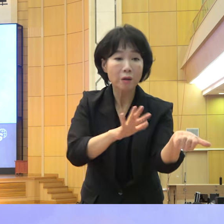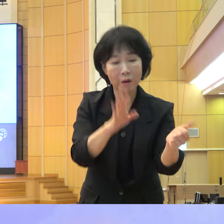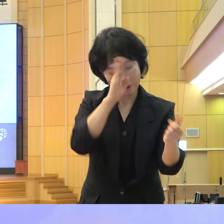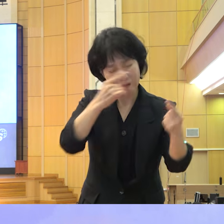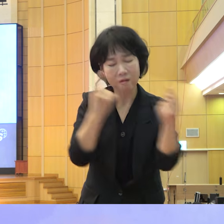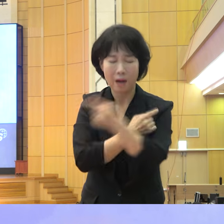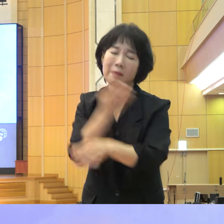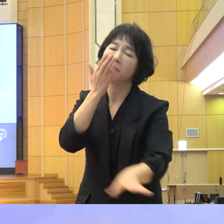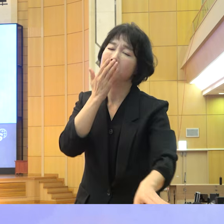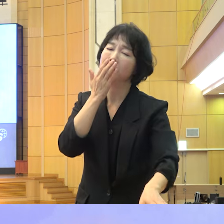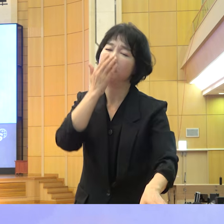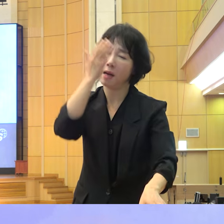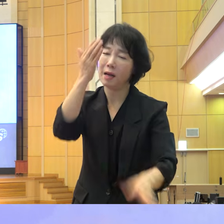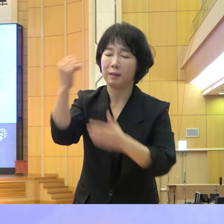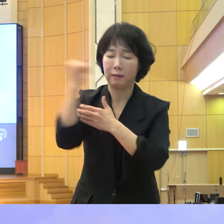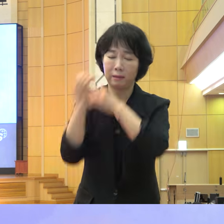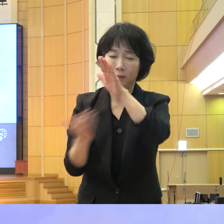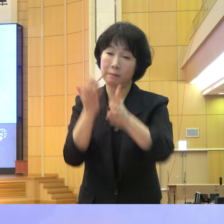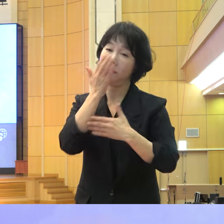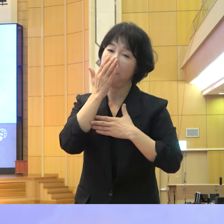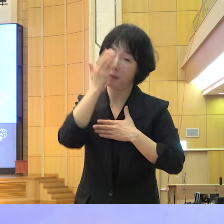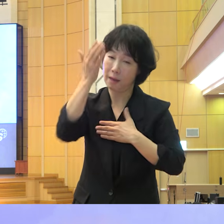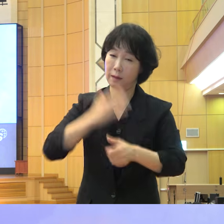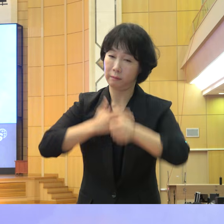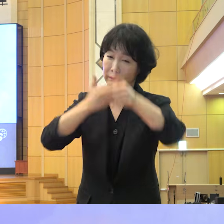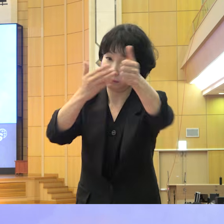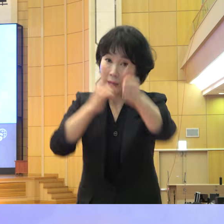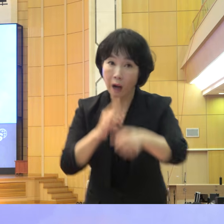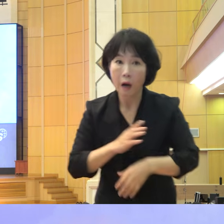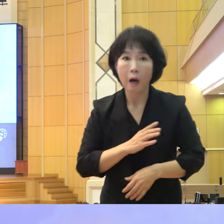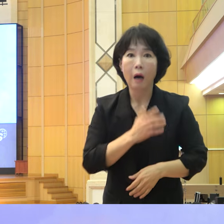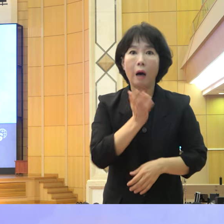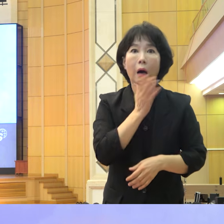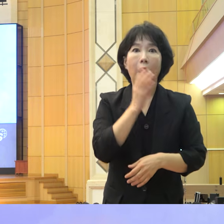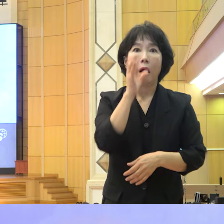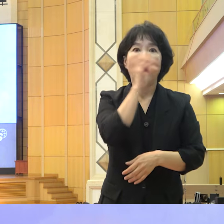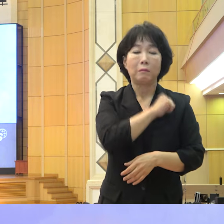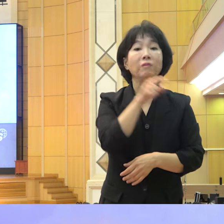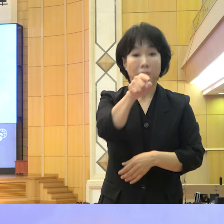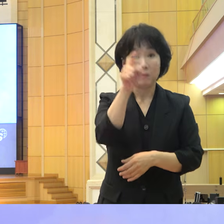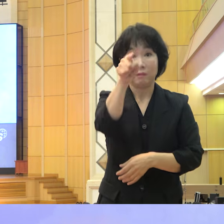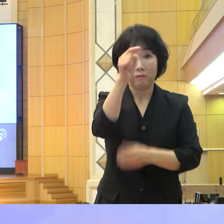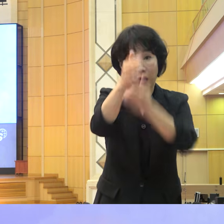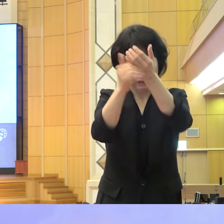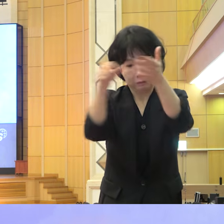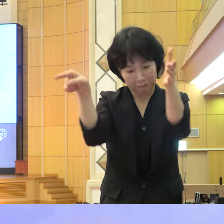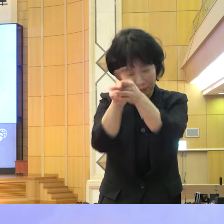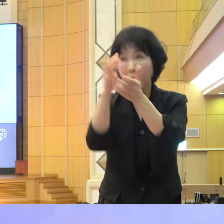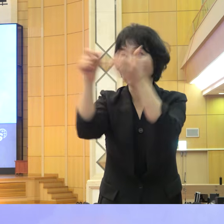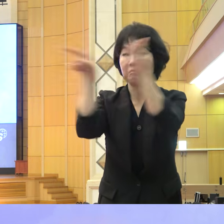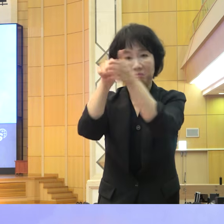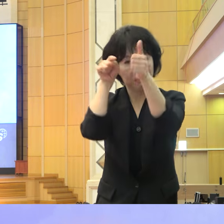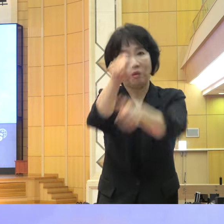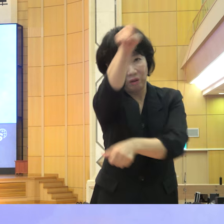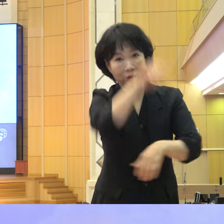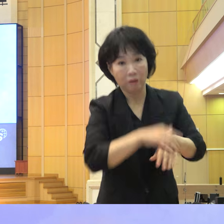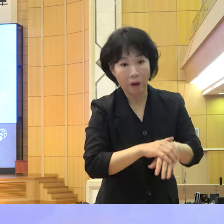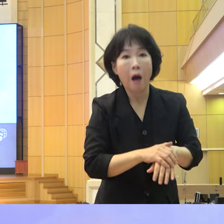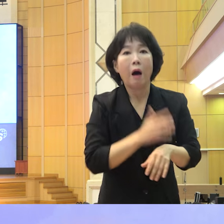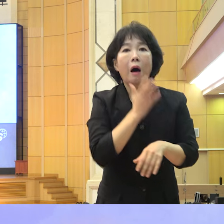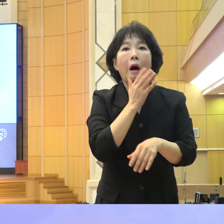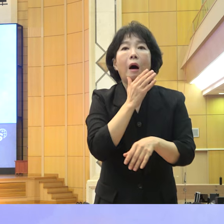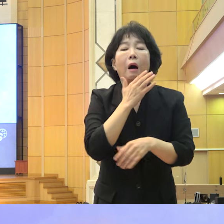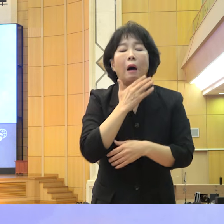살리겠습니까? 하나님은 전능한 하나님이세요. 하나님을 믿으세요. 그랬더니